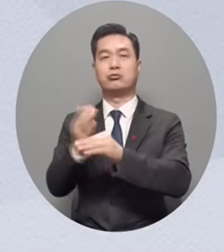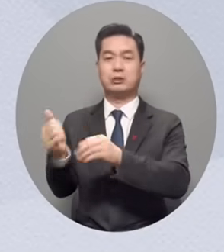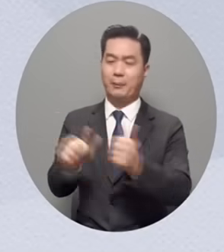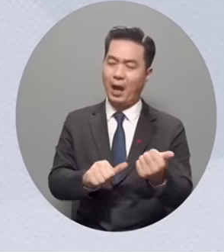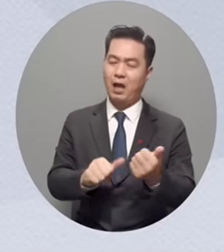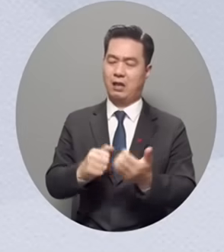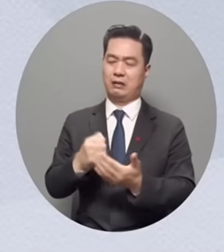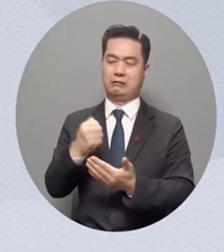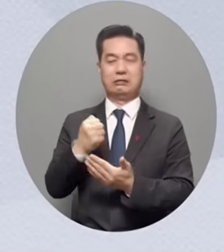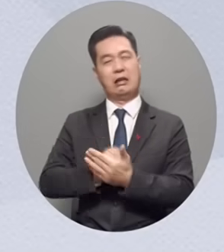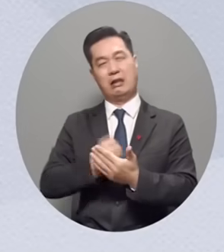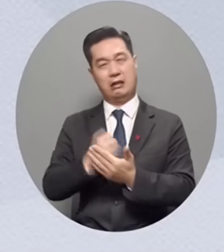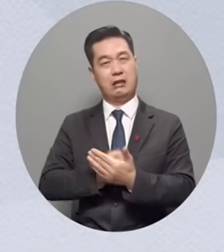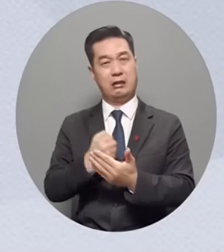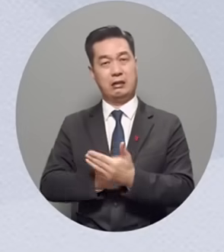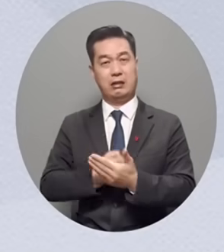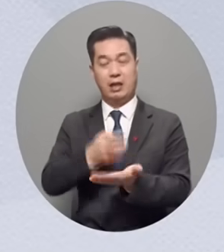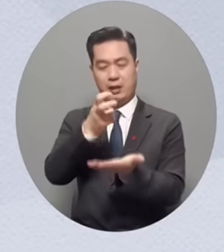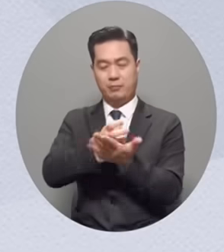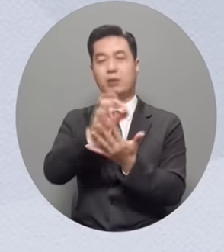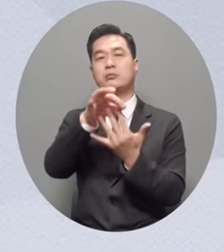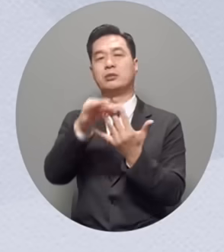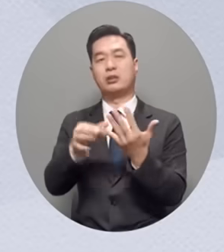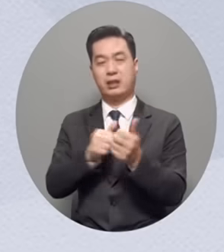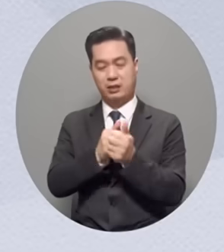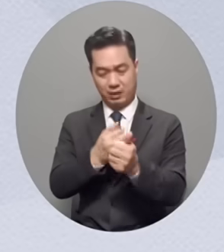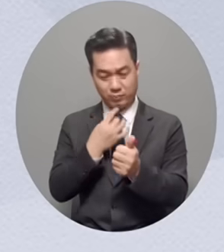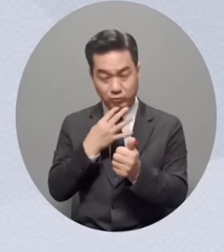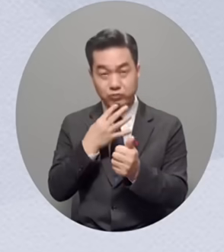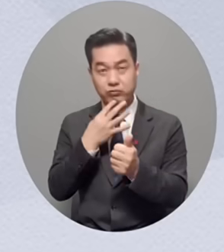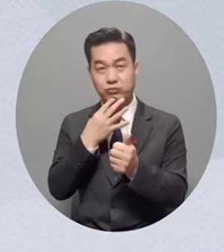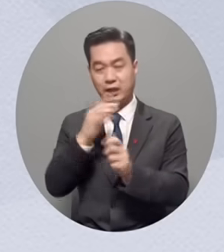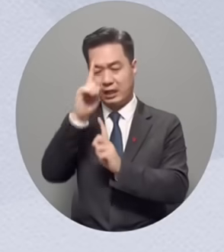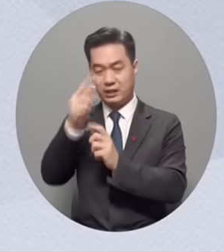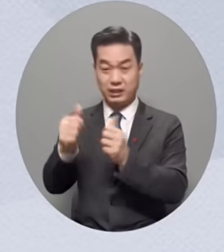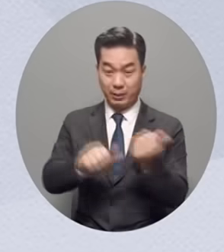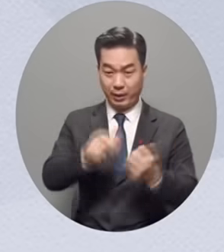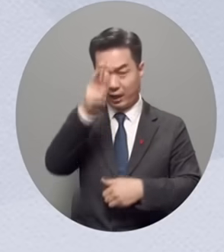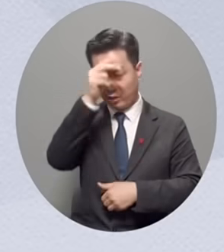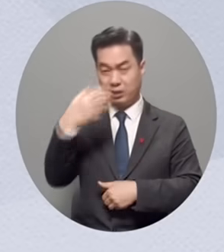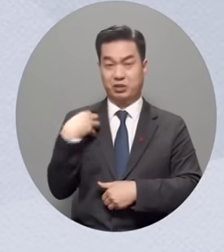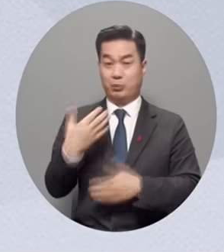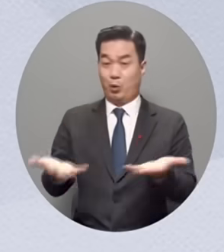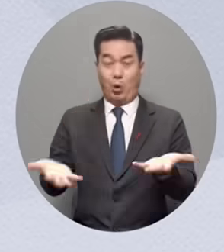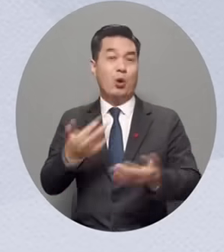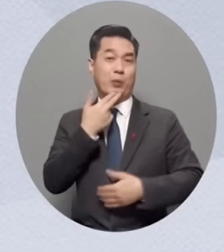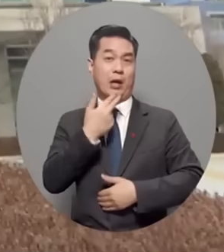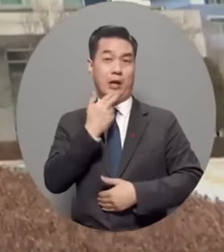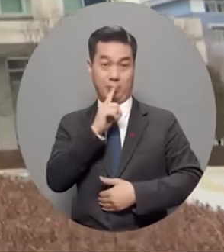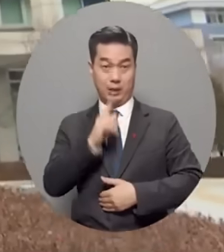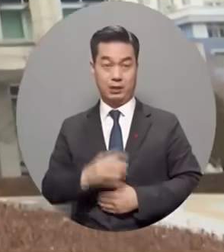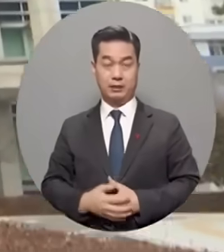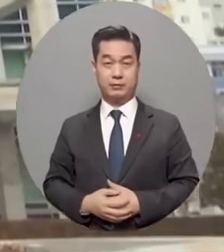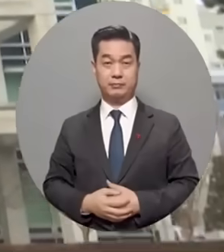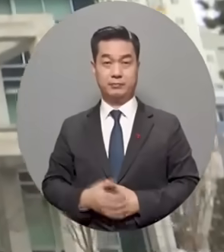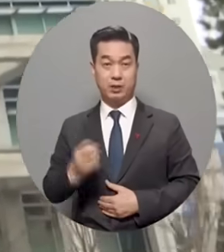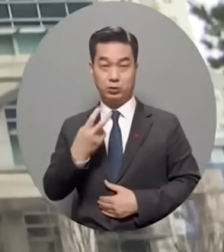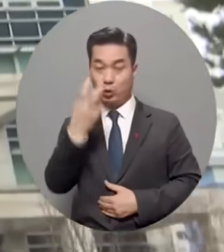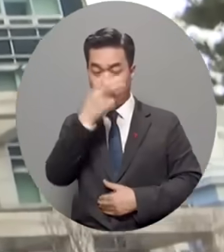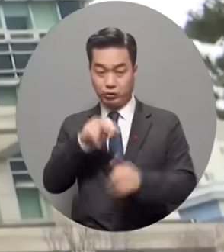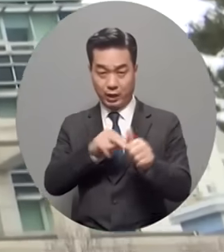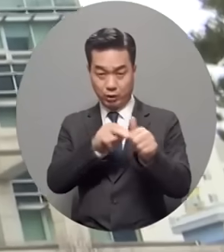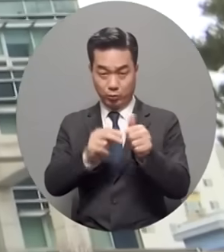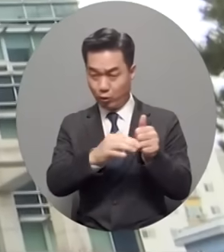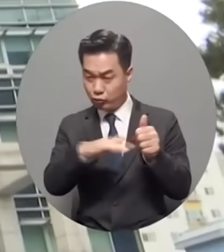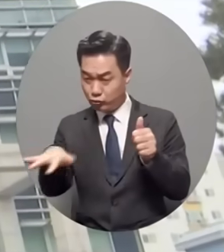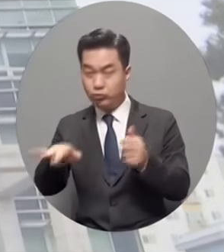유감을 표한다면서도 적법 절차에 따라 수사했고 이 씨 사망에 경찰 책임은 없다고 밝혔습니다. 또 수사 정보 유출